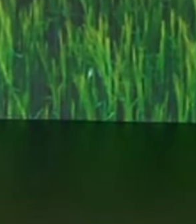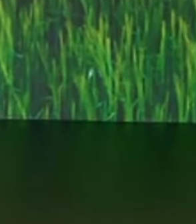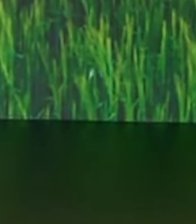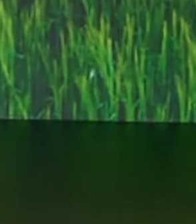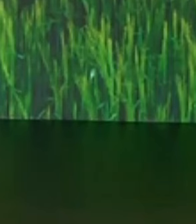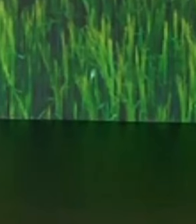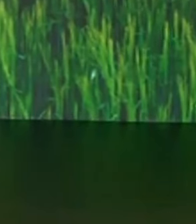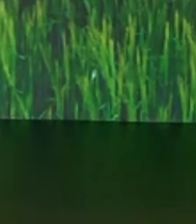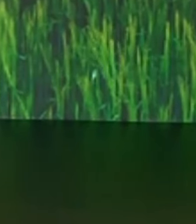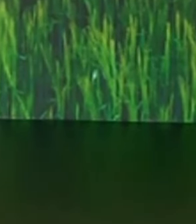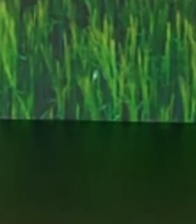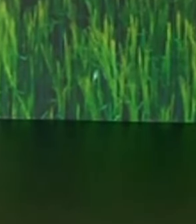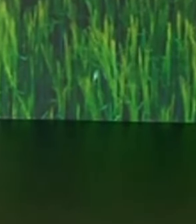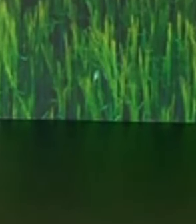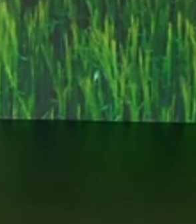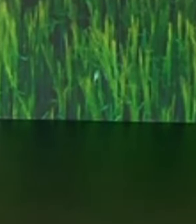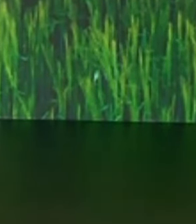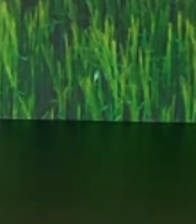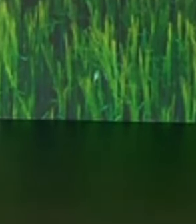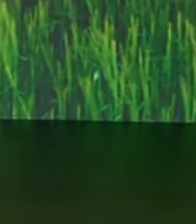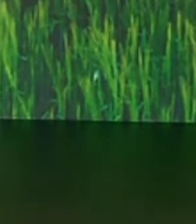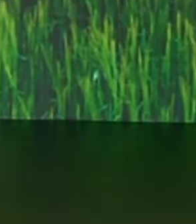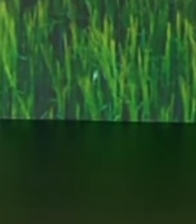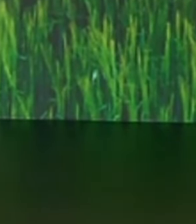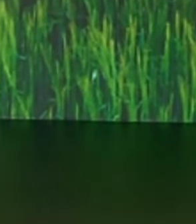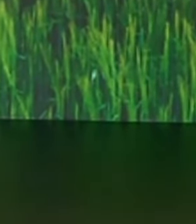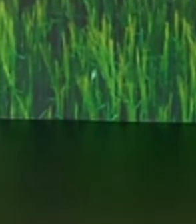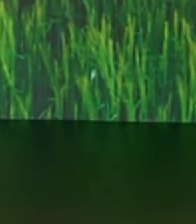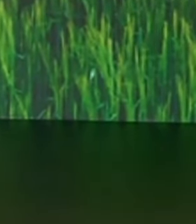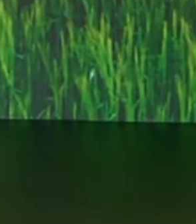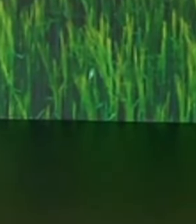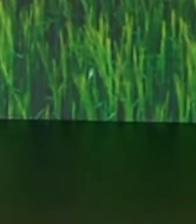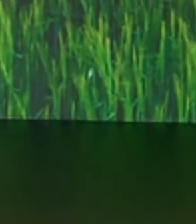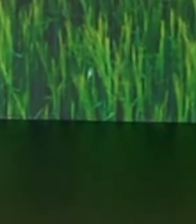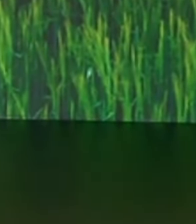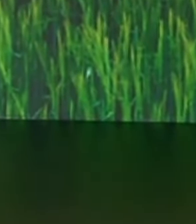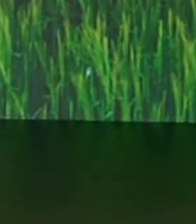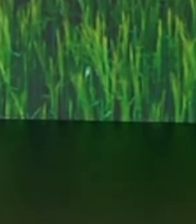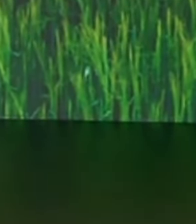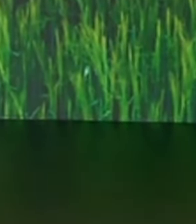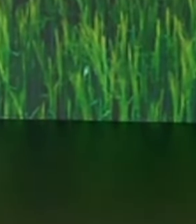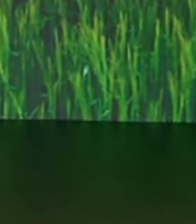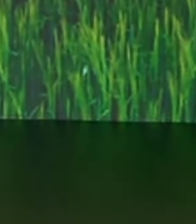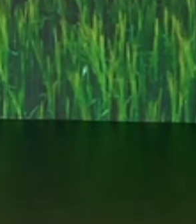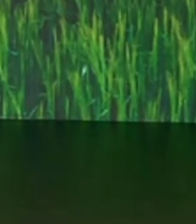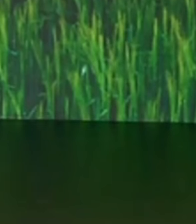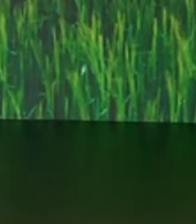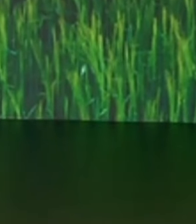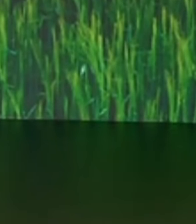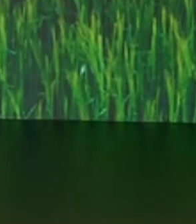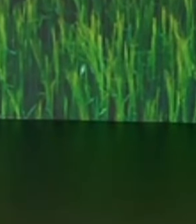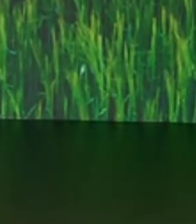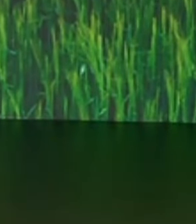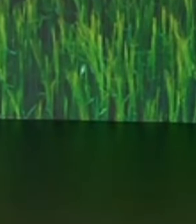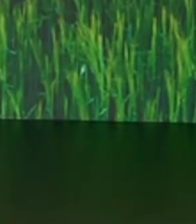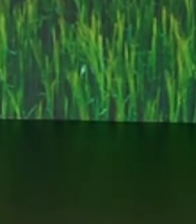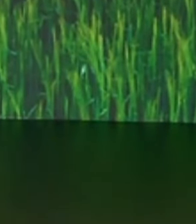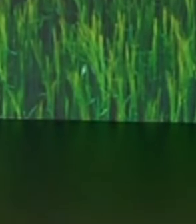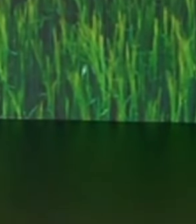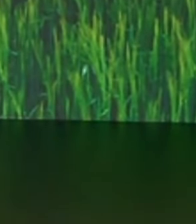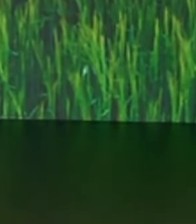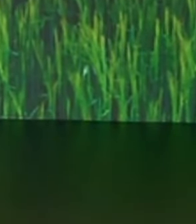күндіз 28 градусқа көтерілсе, Атырауда күндіз 30 градус ыстықты, түнде 19 градус жылыны көрсетеді. Ақтөбе мен Ақтауда